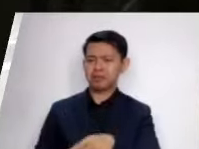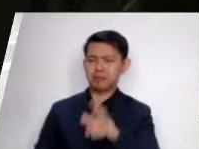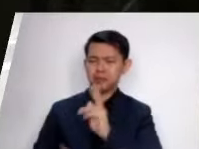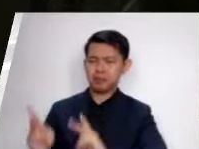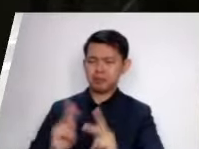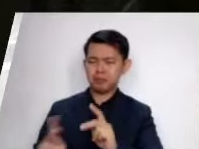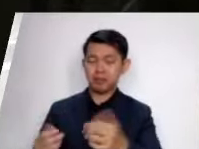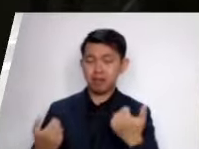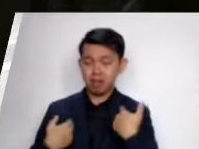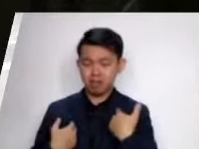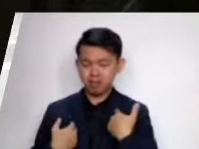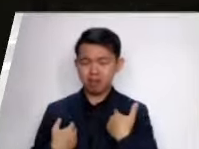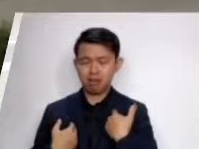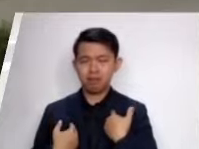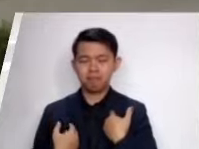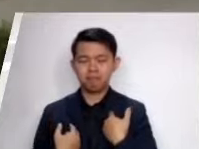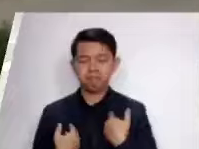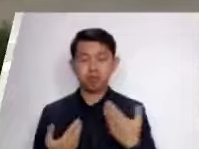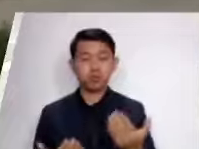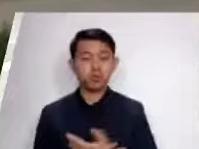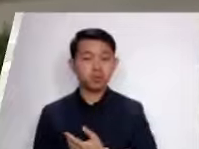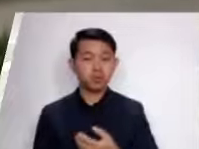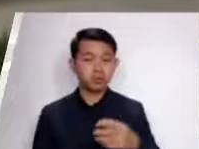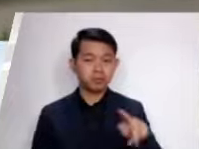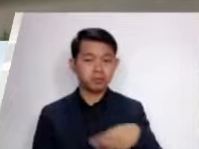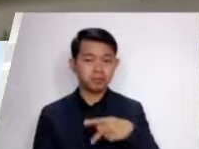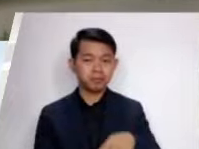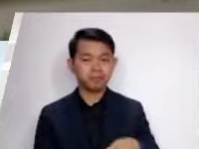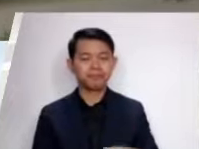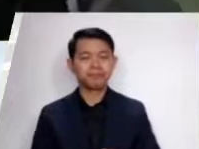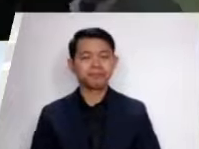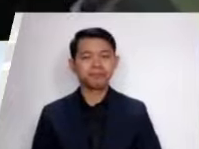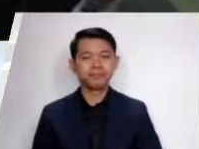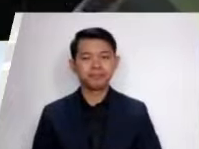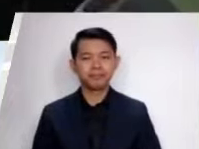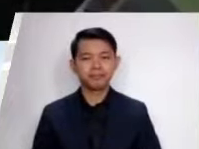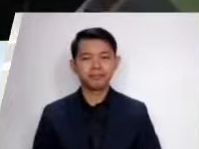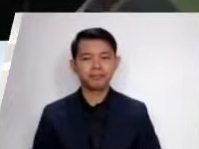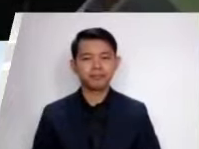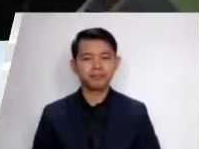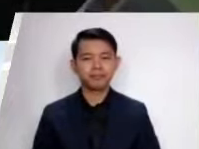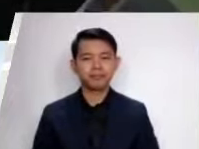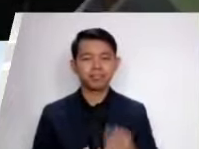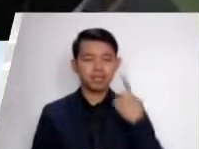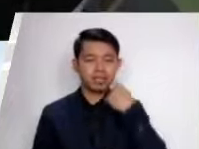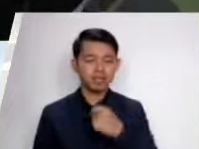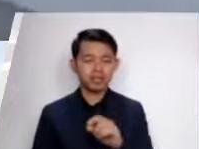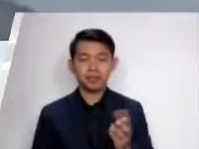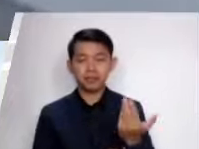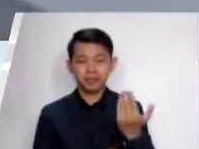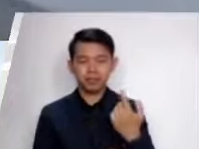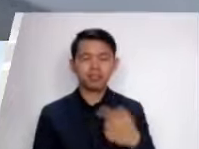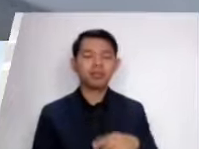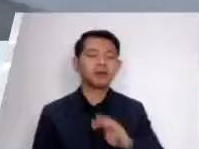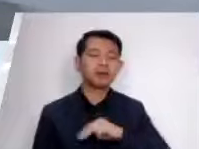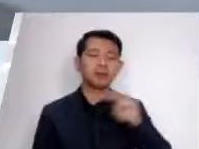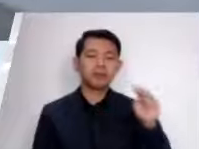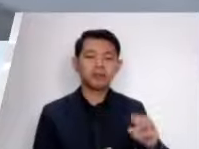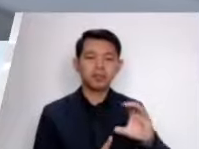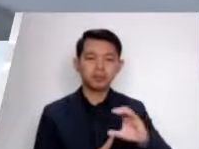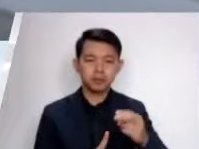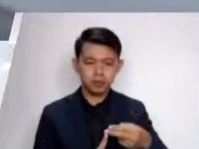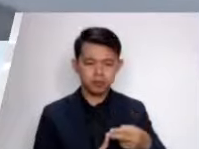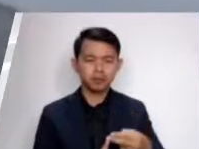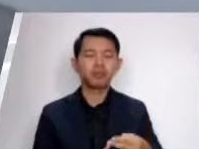ang Malacanang sa mga puna sa utos. Kanina umaga, tinugtog na sa Caloocan City Hall ang bagong Pilipinas hymn. Problem naman, no